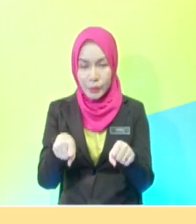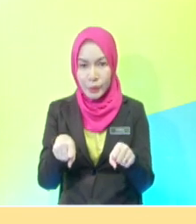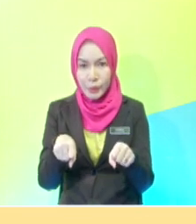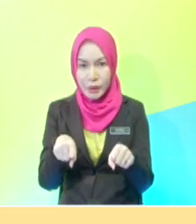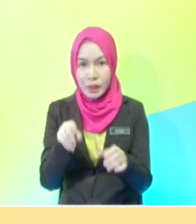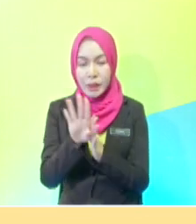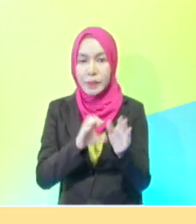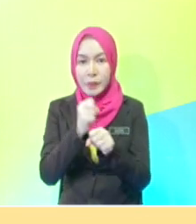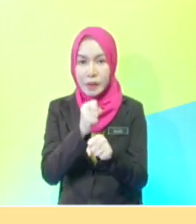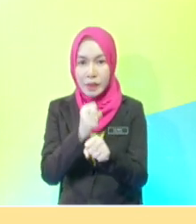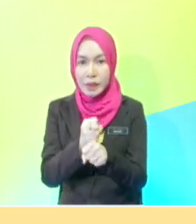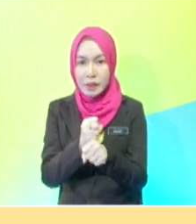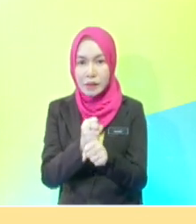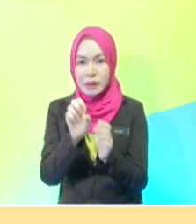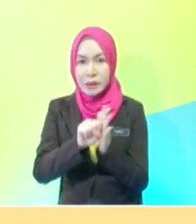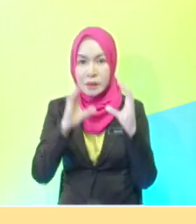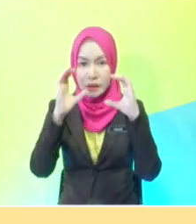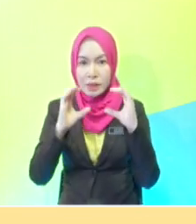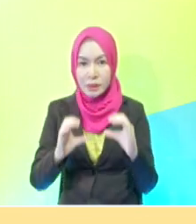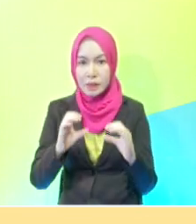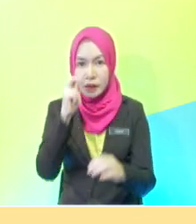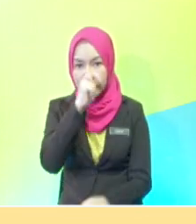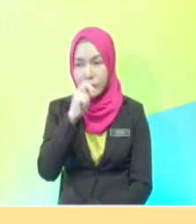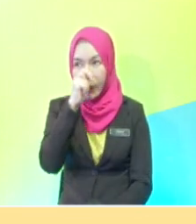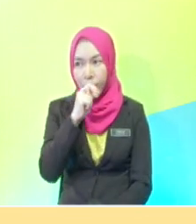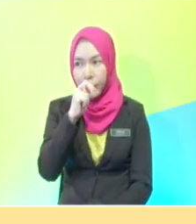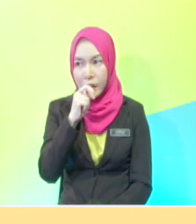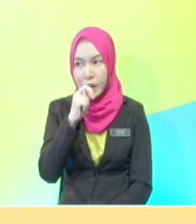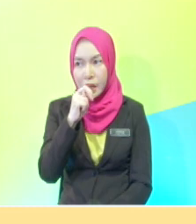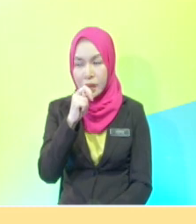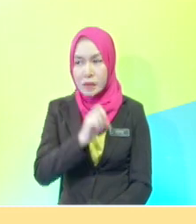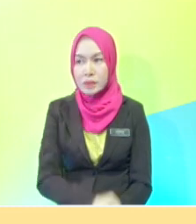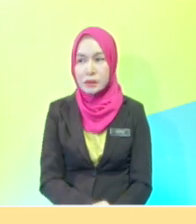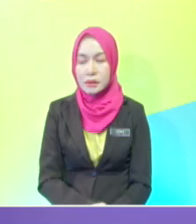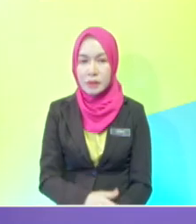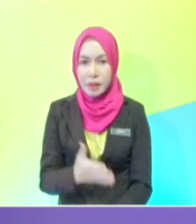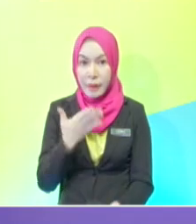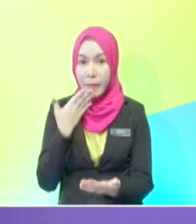antara penyakit yang boleh dirawat dengan kaidah terapi jennie adalah sistik